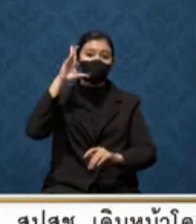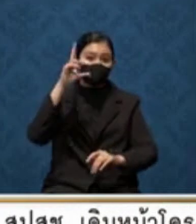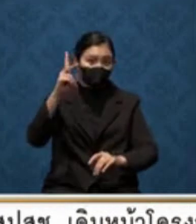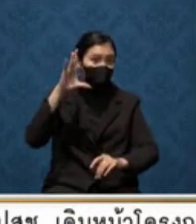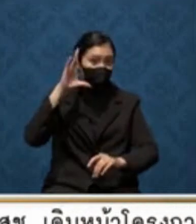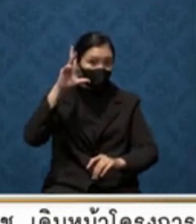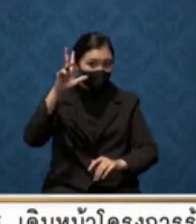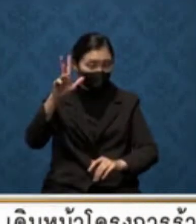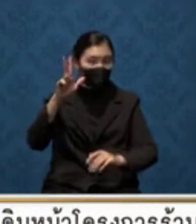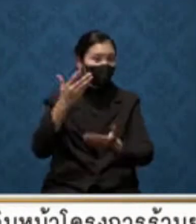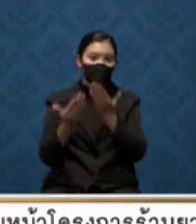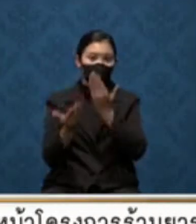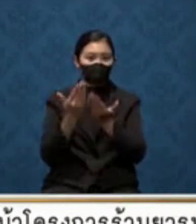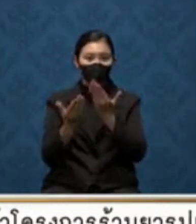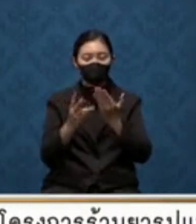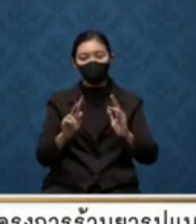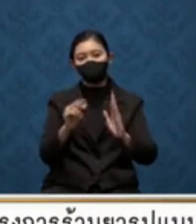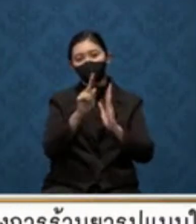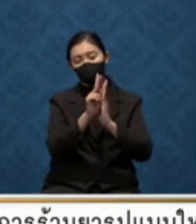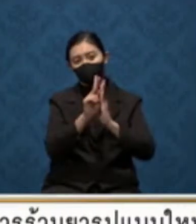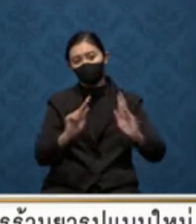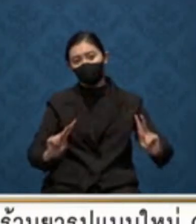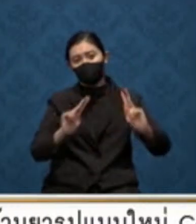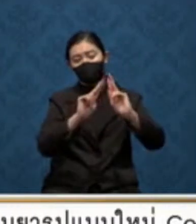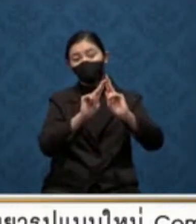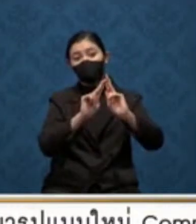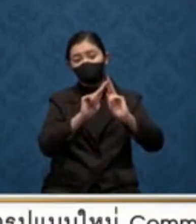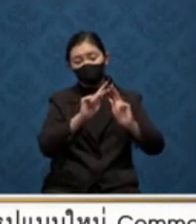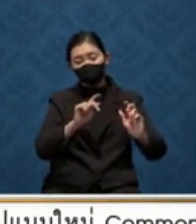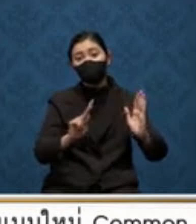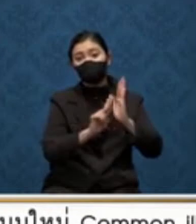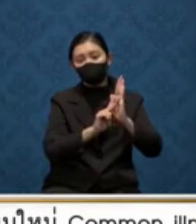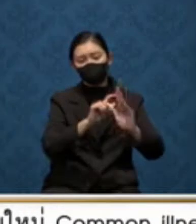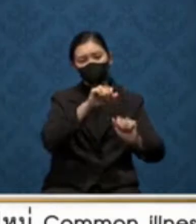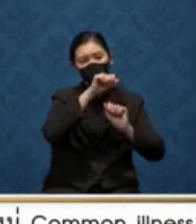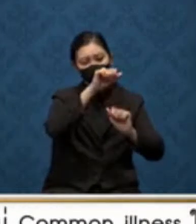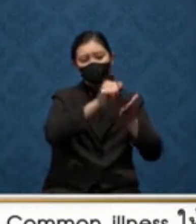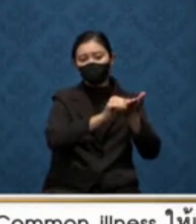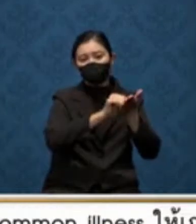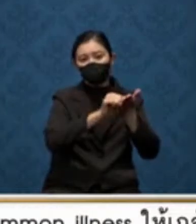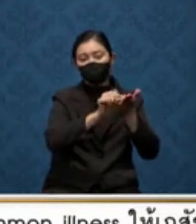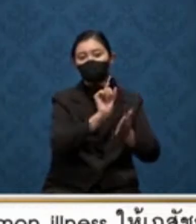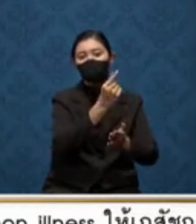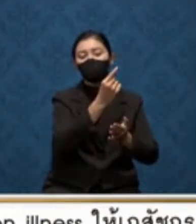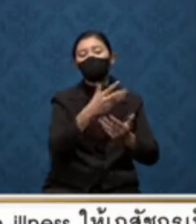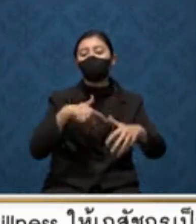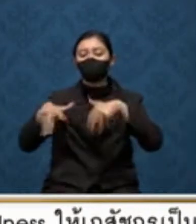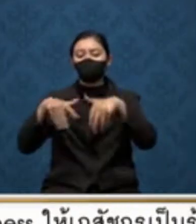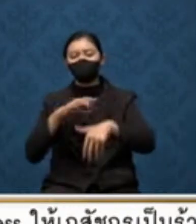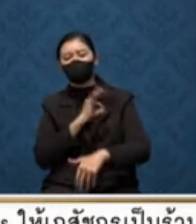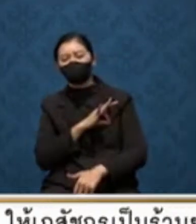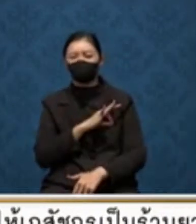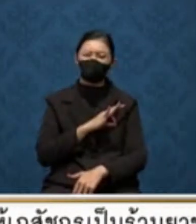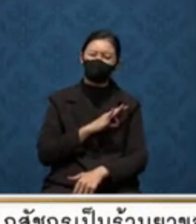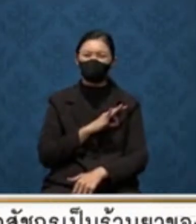างสรางคามมใจ ให้กพนประชาชนได้เพีงหทางเดียว เราต้ยืนยันด้วยกฎหมายซึ่เราได้ทำกั